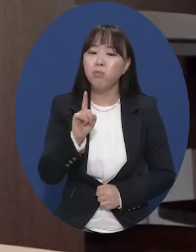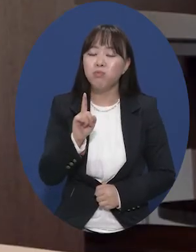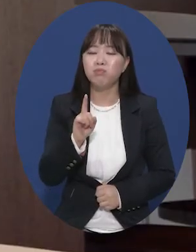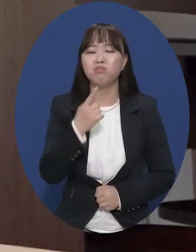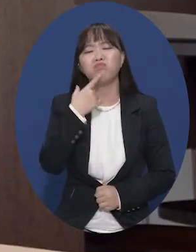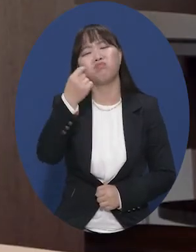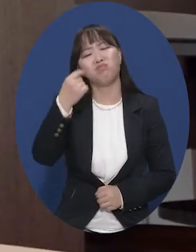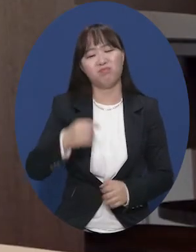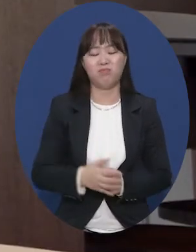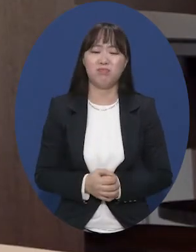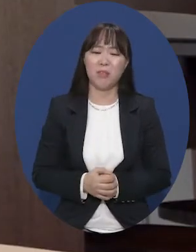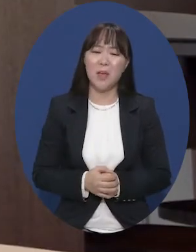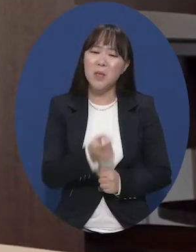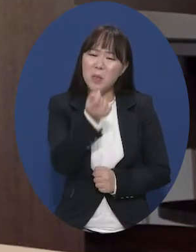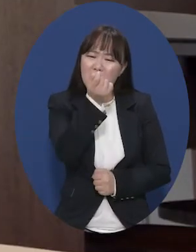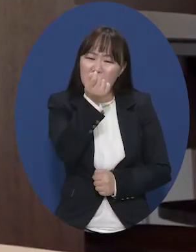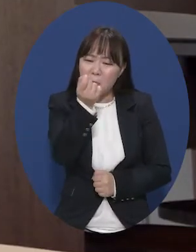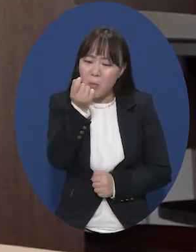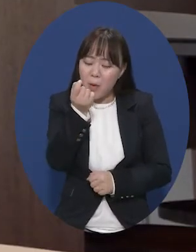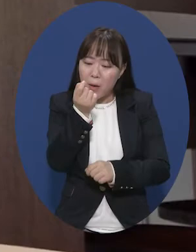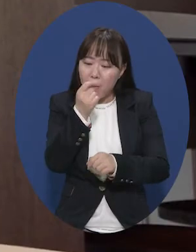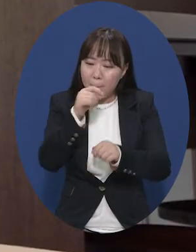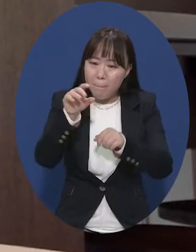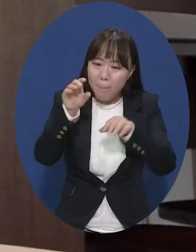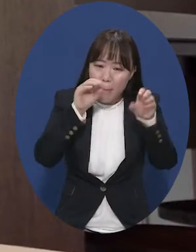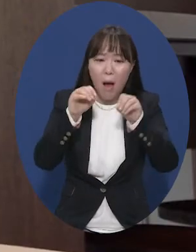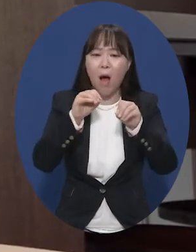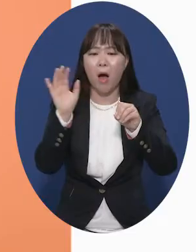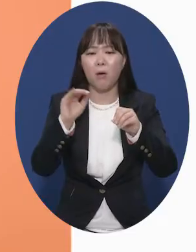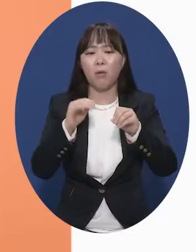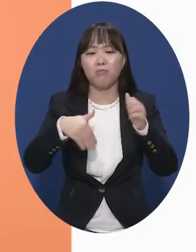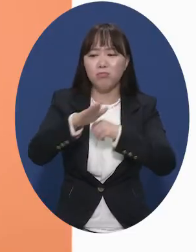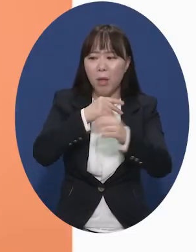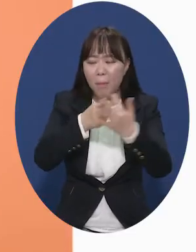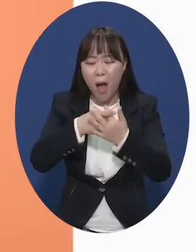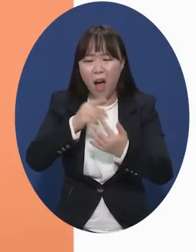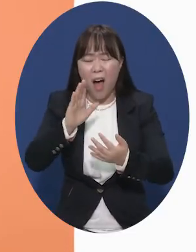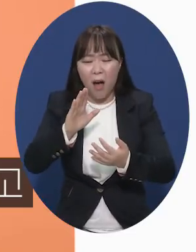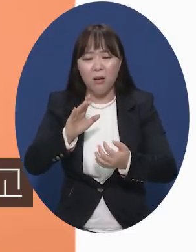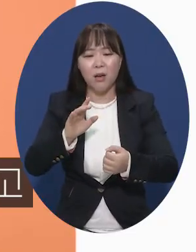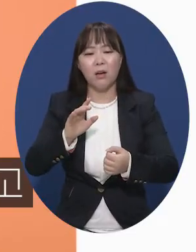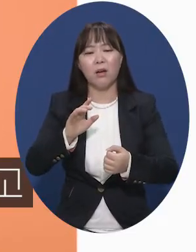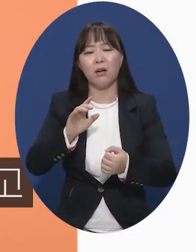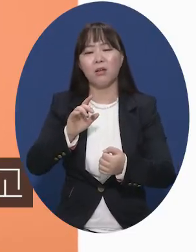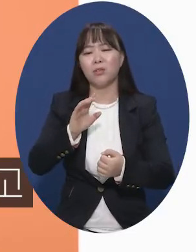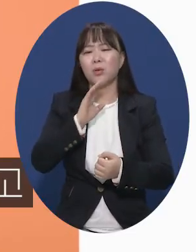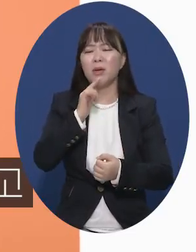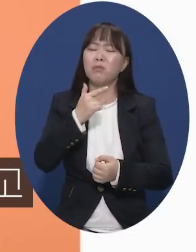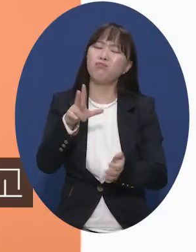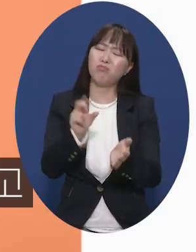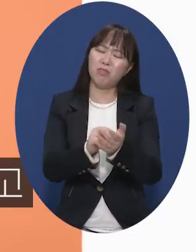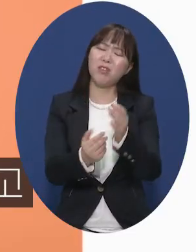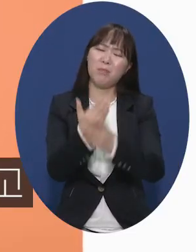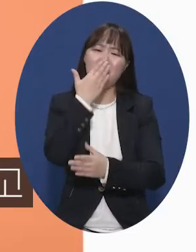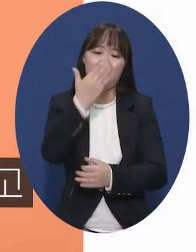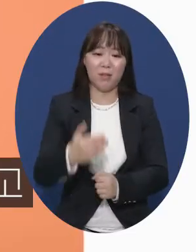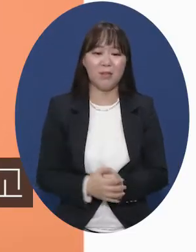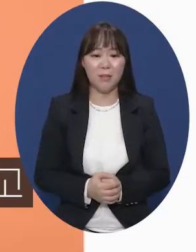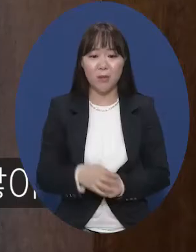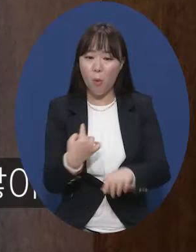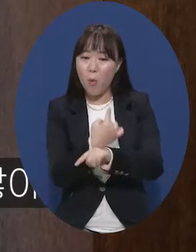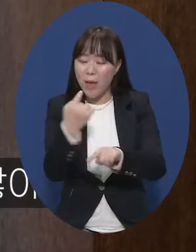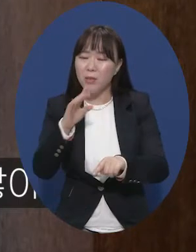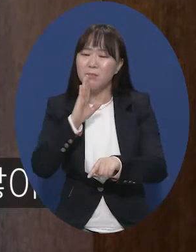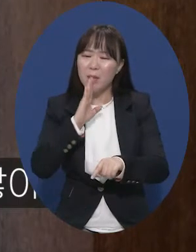뭐 어느 부분이죠, 사실은. 이제 미묘한 것들을 캐치하지 못하는 것들, 분위기 파악 못하는 것들, 그런 것들에 있어서 확실히 큰 문제가 생기기도